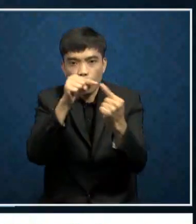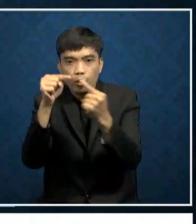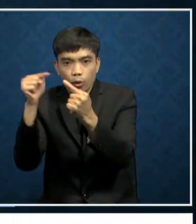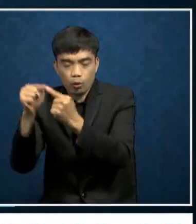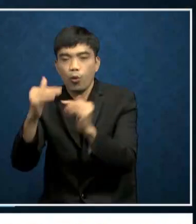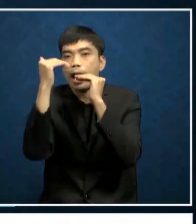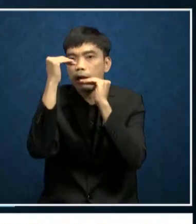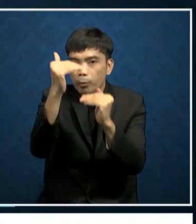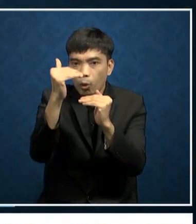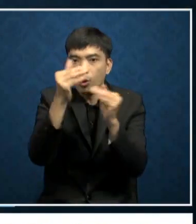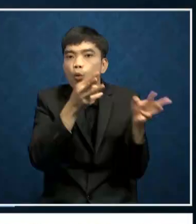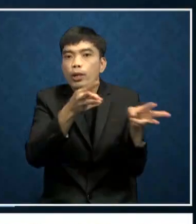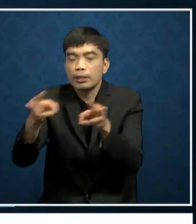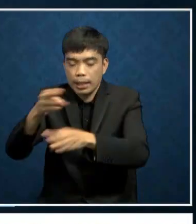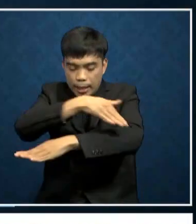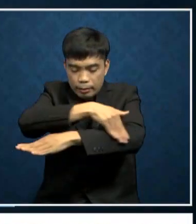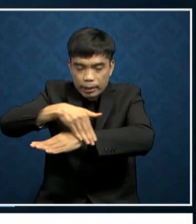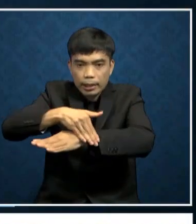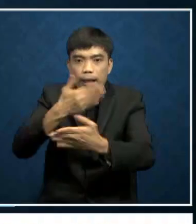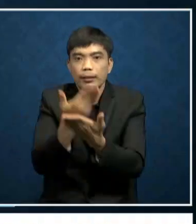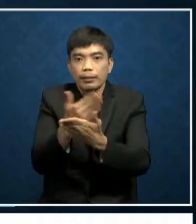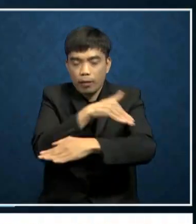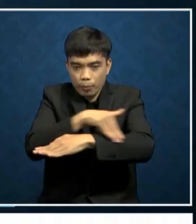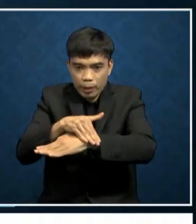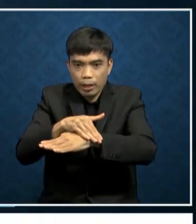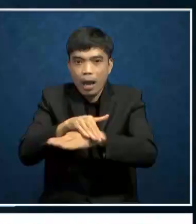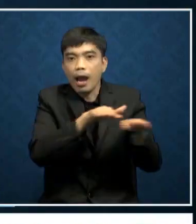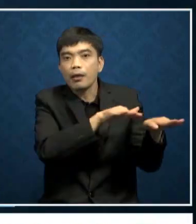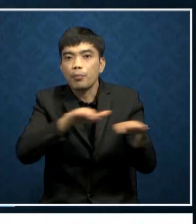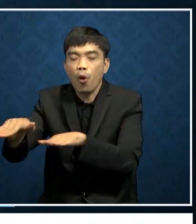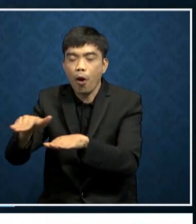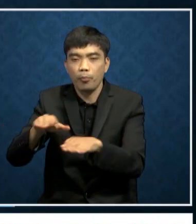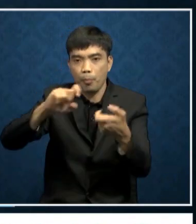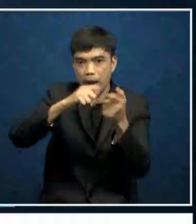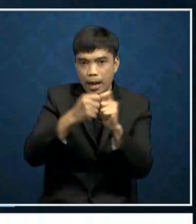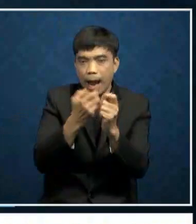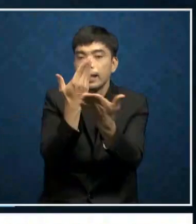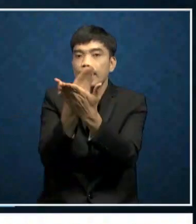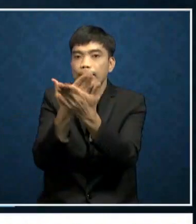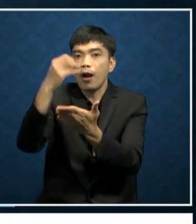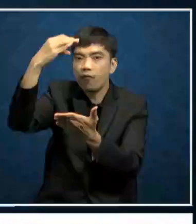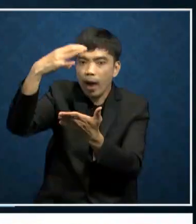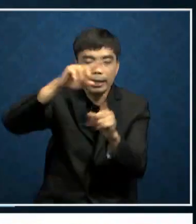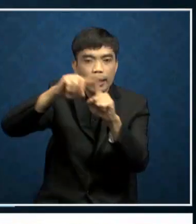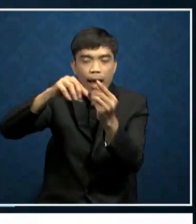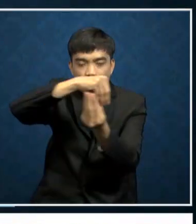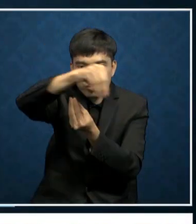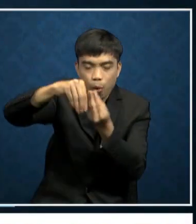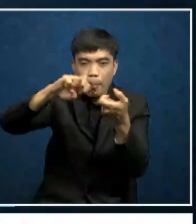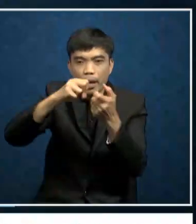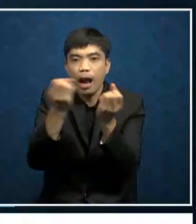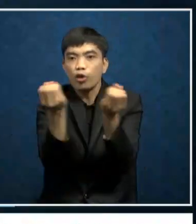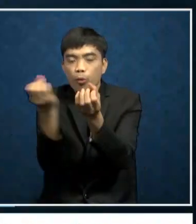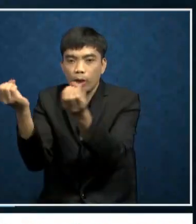กำหนดแนวทางด้านการบัญชีที่สามารถรองรับต่อเอ่อความผันผลของราคาในช่วงเวลาหนึ่งเพียงพอที่จะไม่เกิดผล